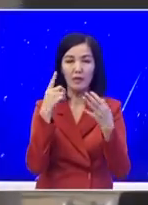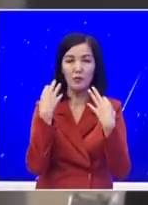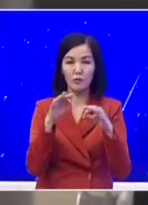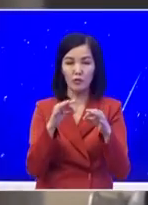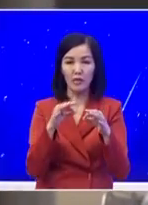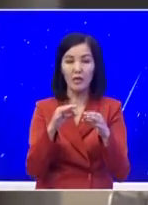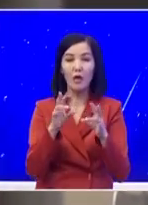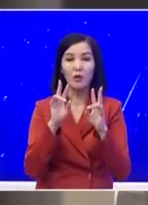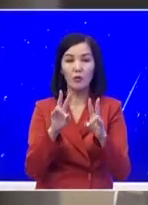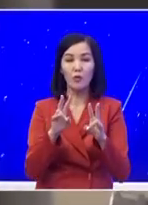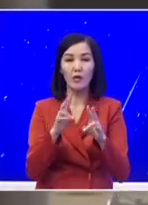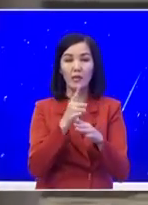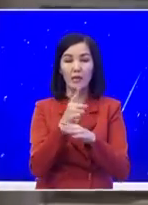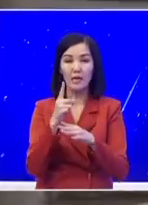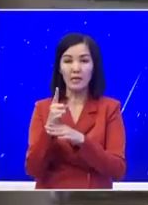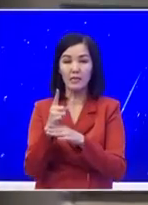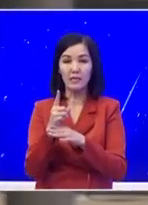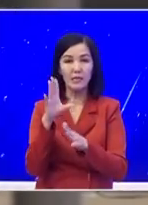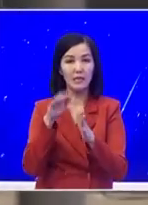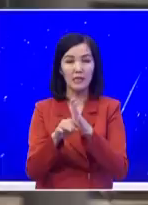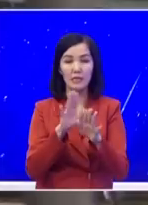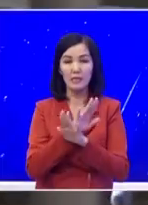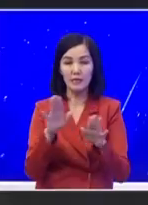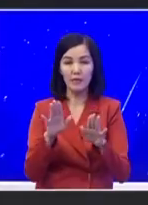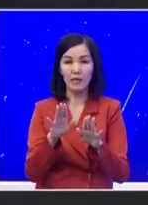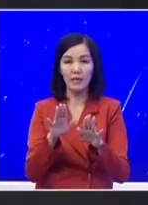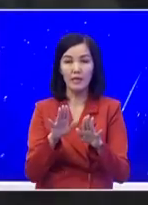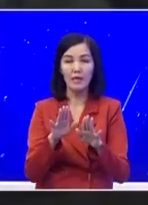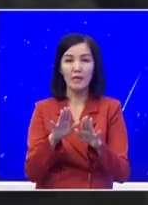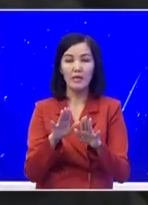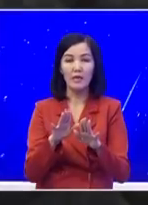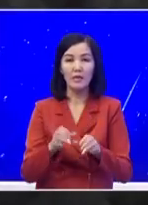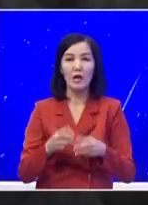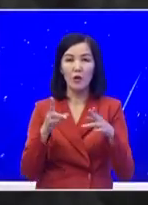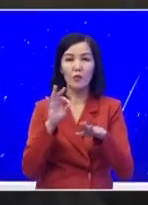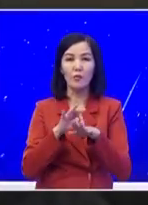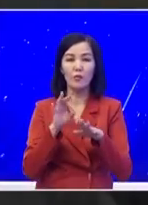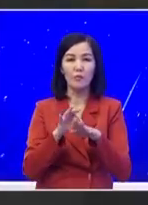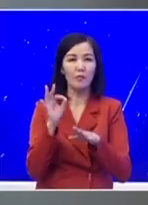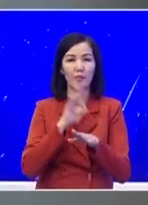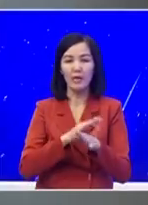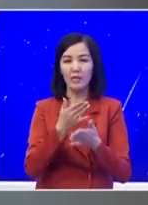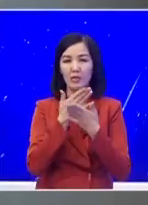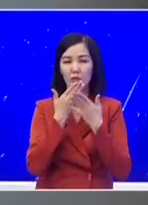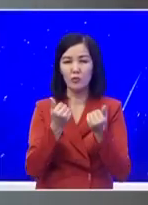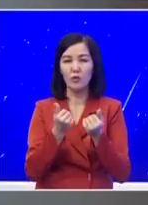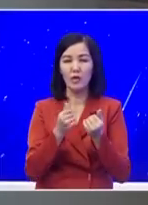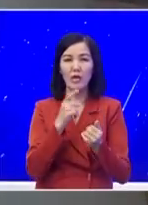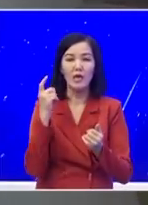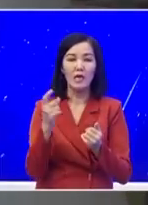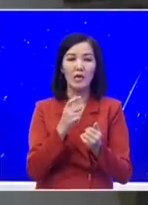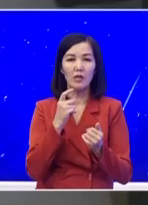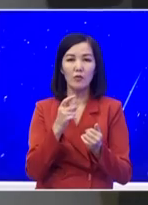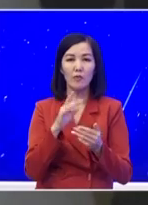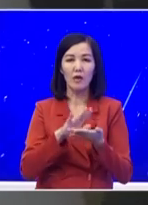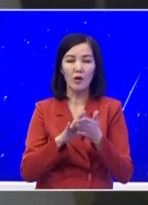рұқсат. Алайда елде карантин енгізілмеген. Өткен үкімет бұл әдіс қауіппен күресуде тиімсіз деп отыр. Керісінше, экономикаға